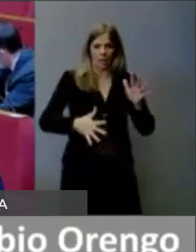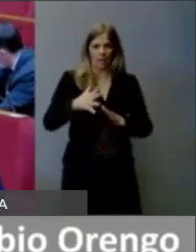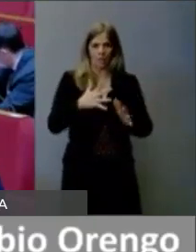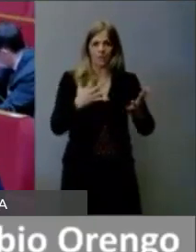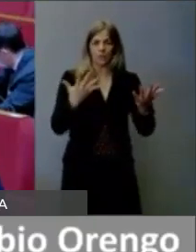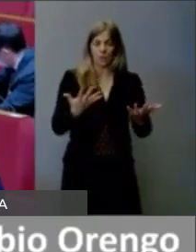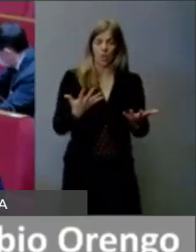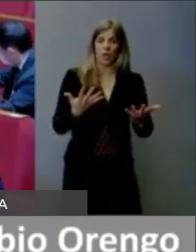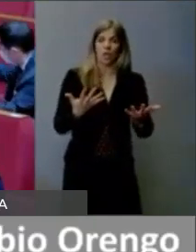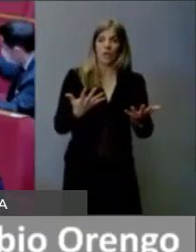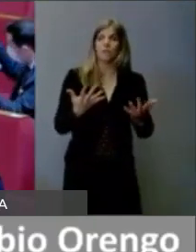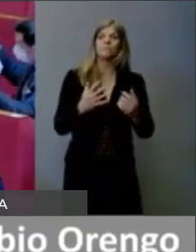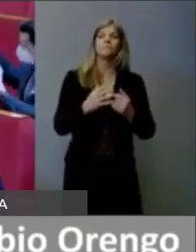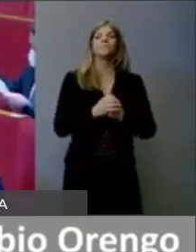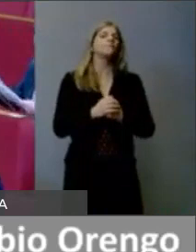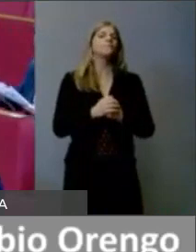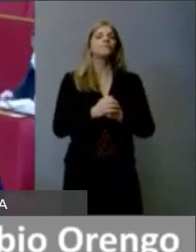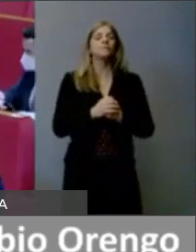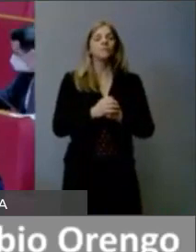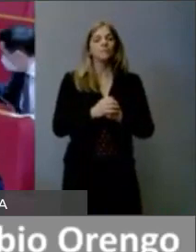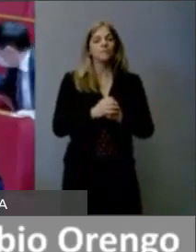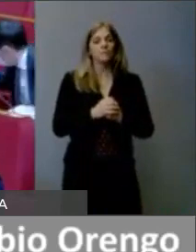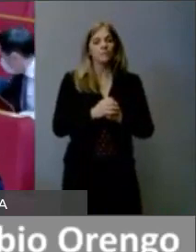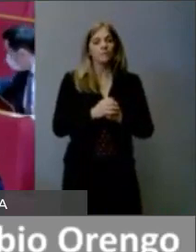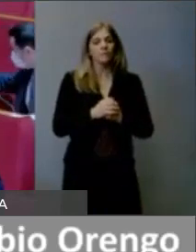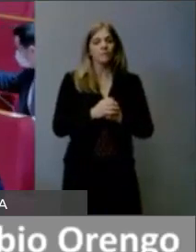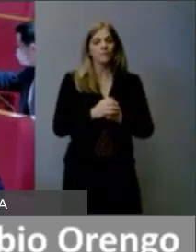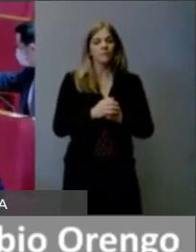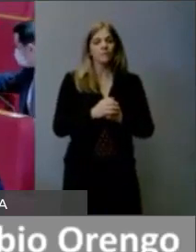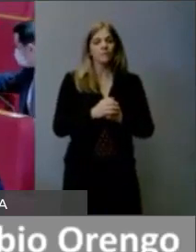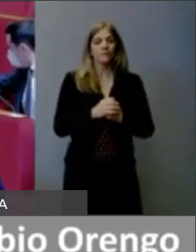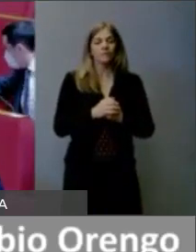farsi carico di una costante